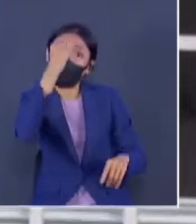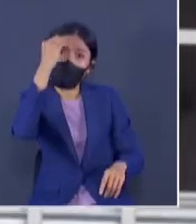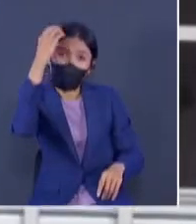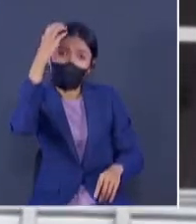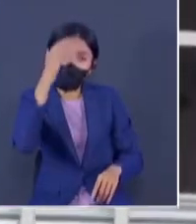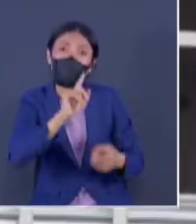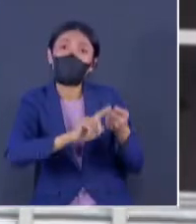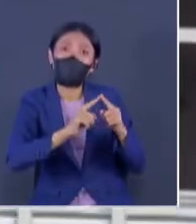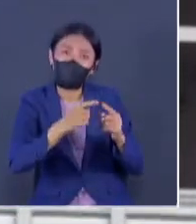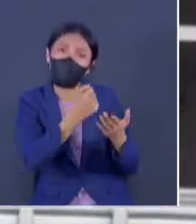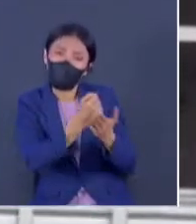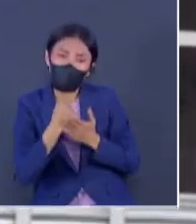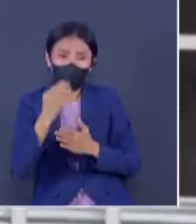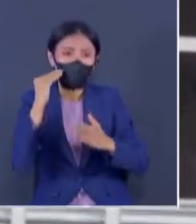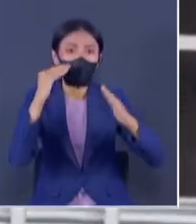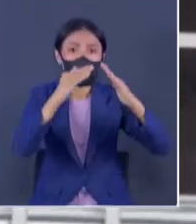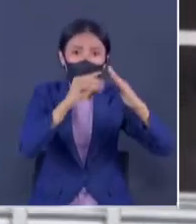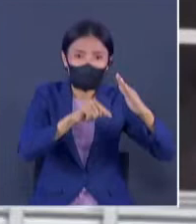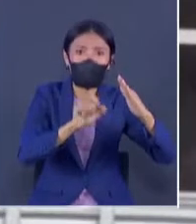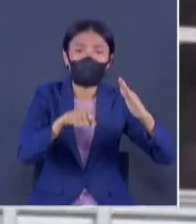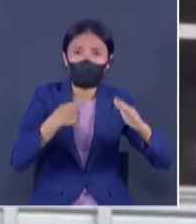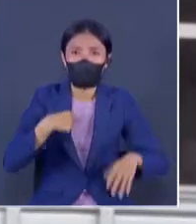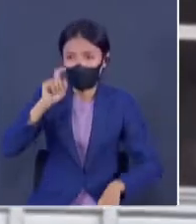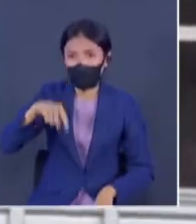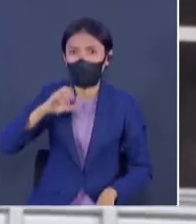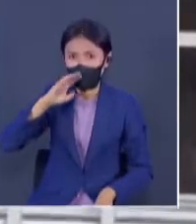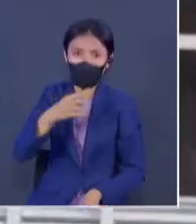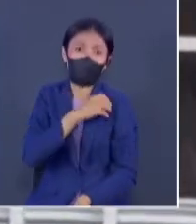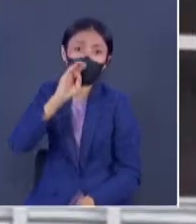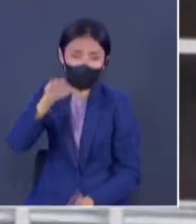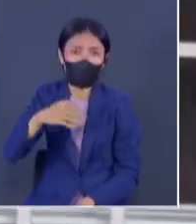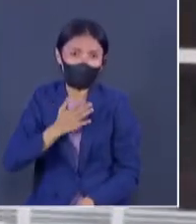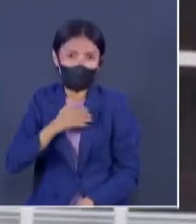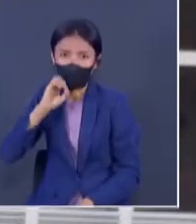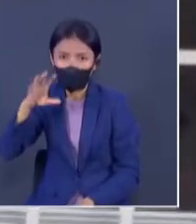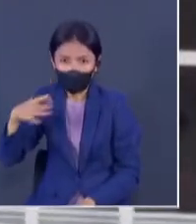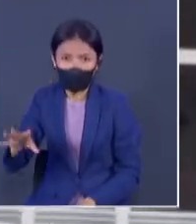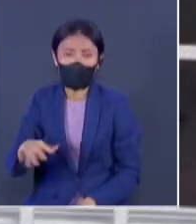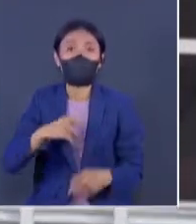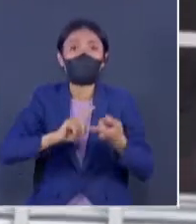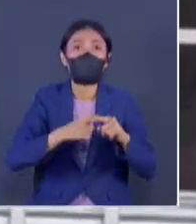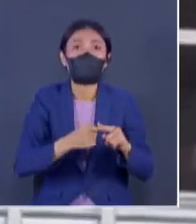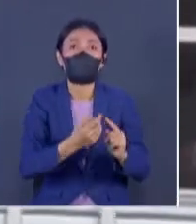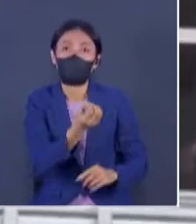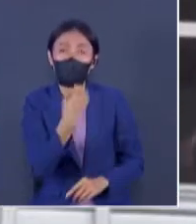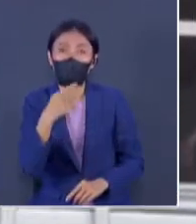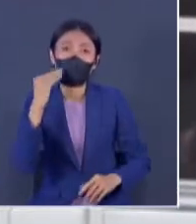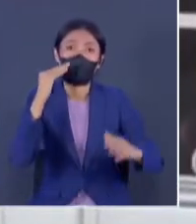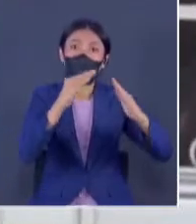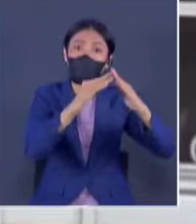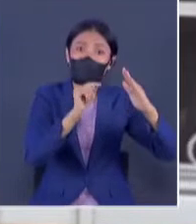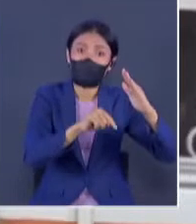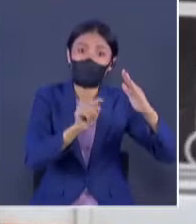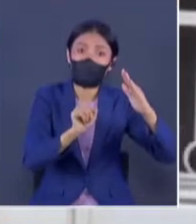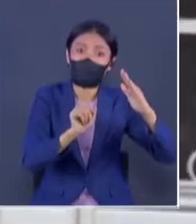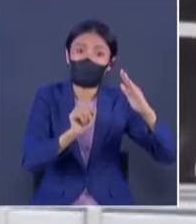ให้เขาบอกว่าต้องไปขอแบบแปลนจากเทศบาลมาผมก็ได้ไปขอมาแต่เพื่อนก็ด้วยเขาบอกว่าบ้านหลังนี้ไฟที่แ